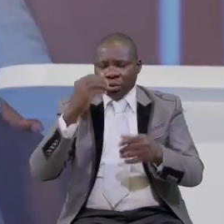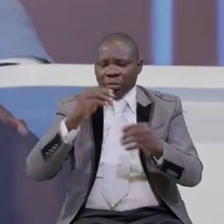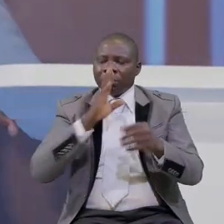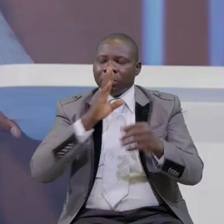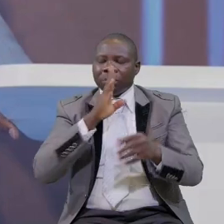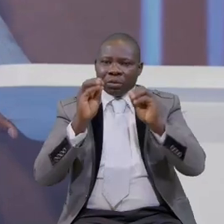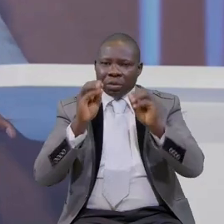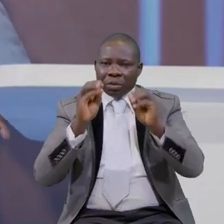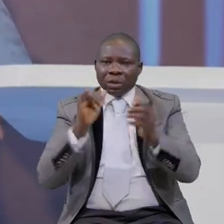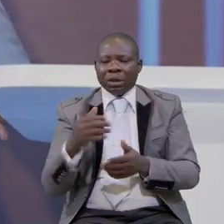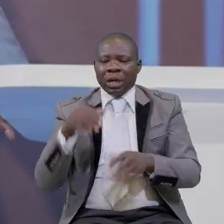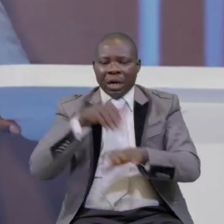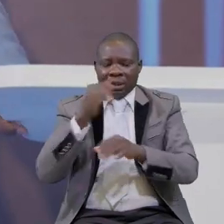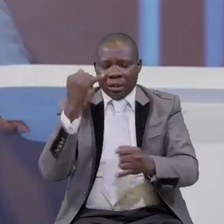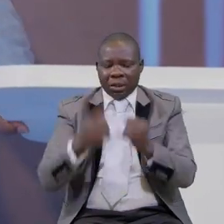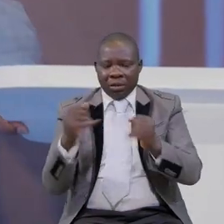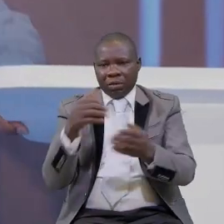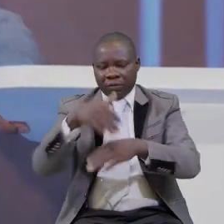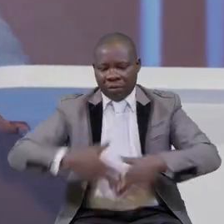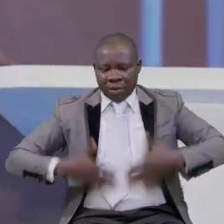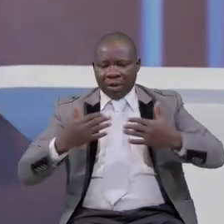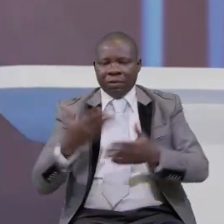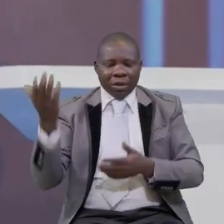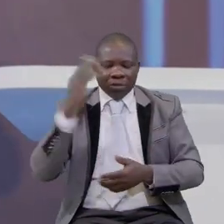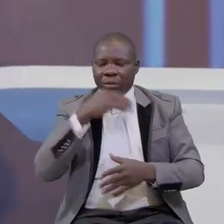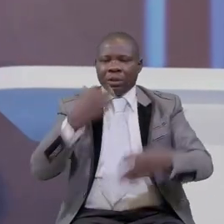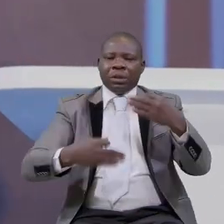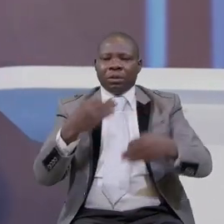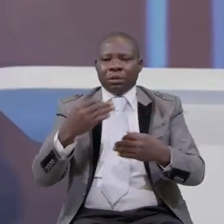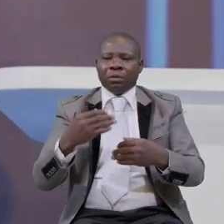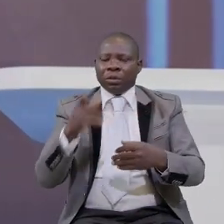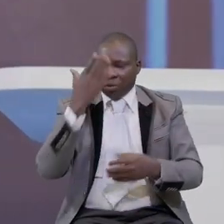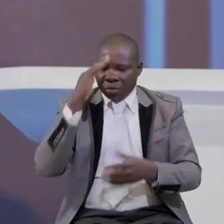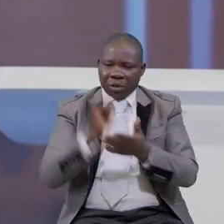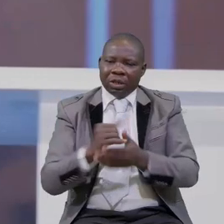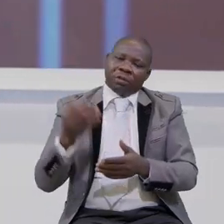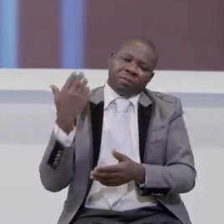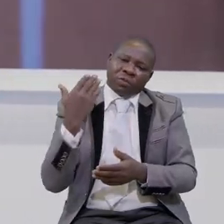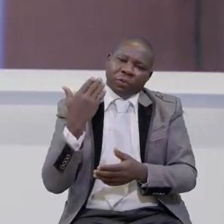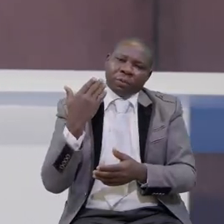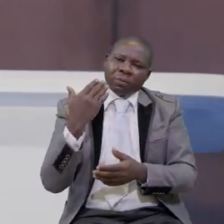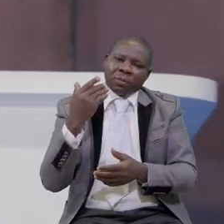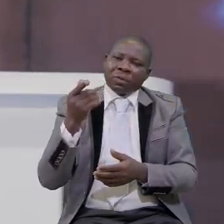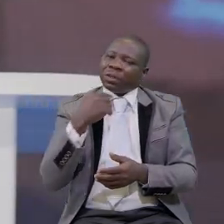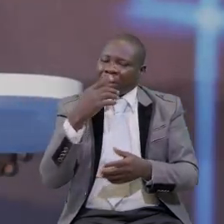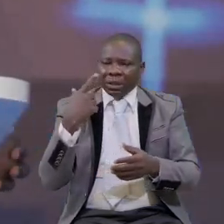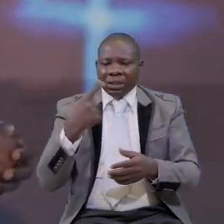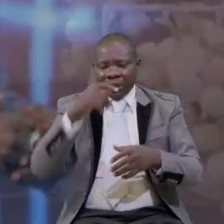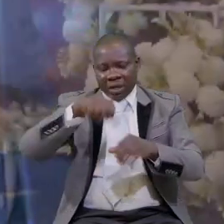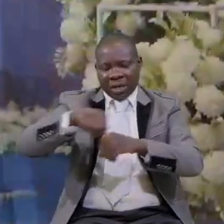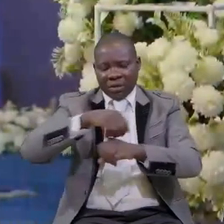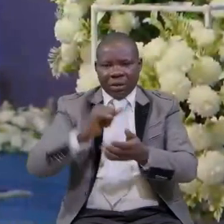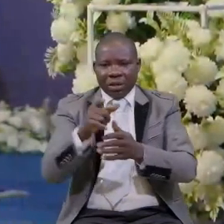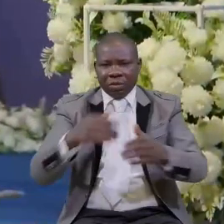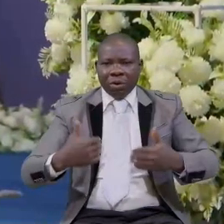ah, il y aura le jugement, la fin de la vie, tu le sais déjà. Et dit, l'onction que vous avez donné votre vie